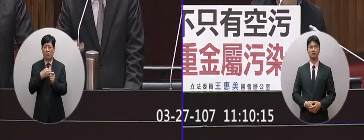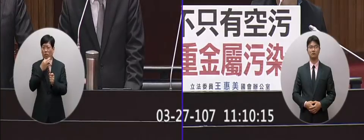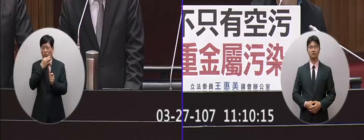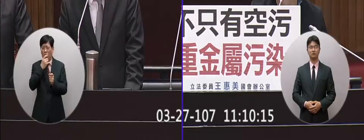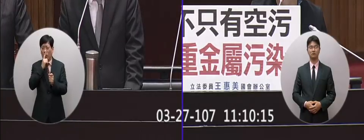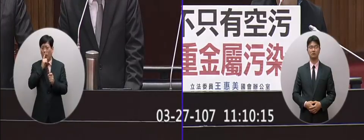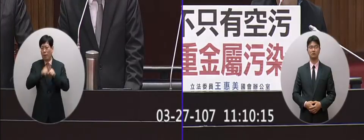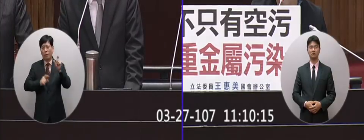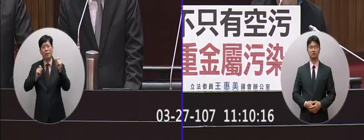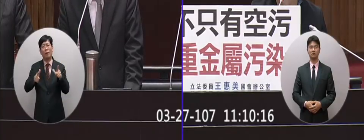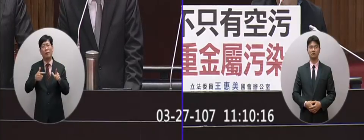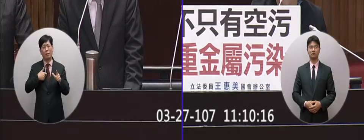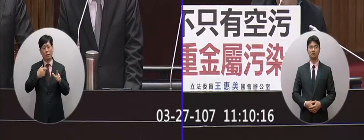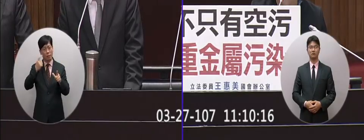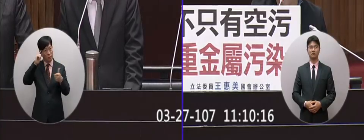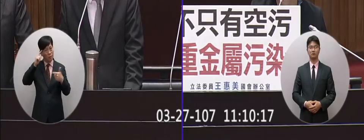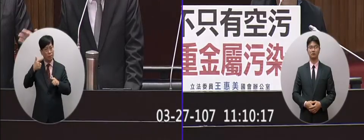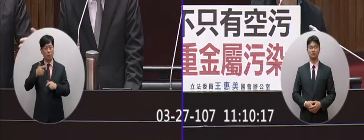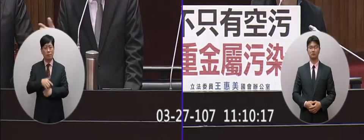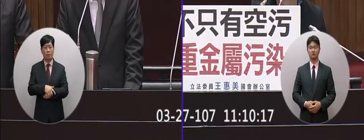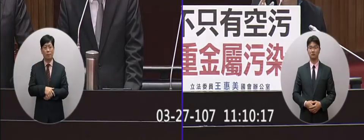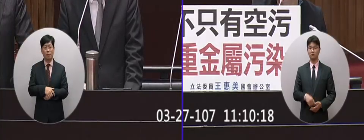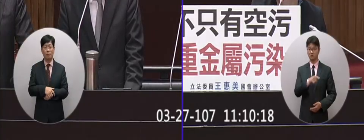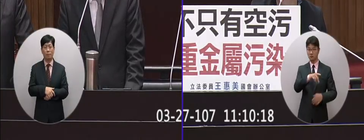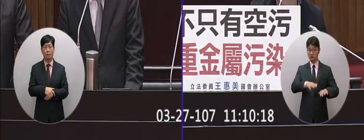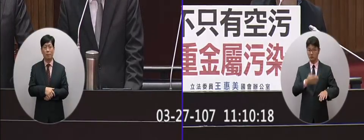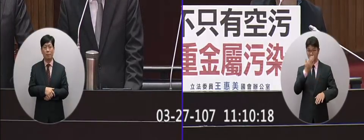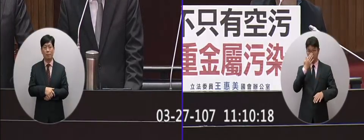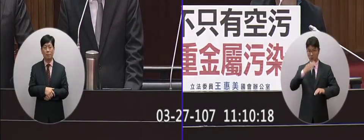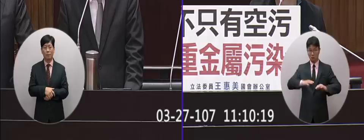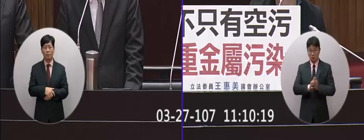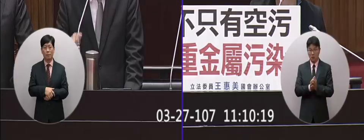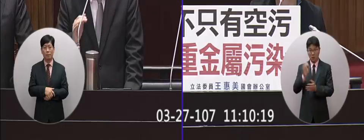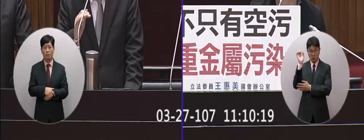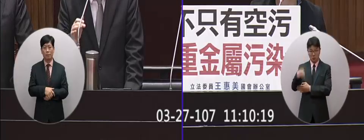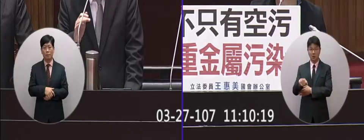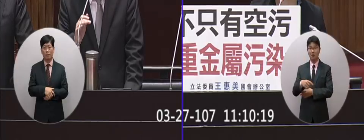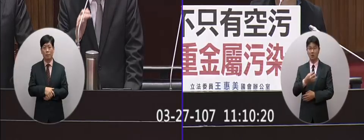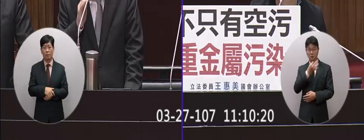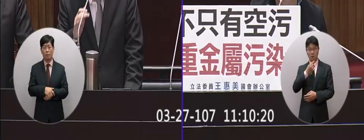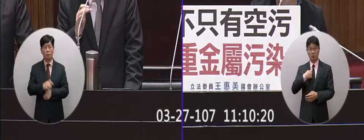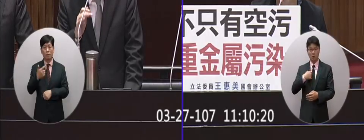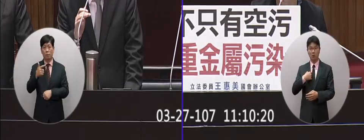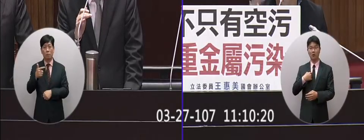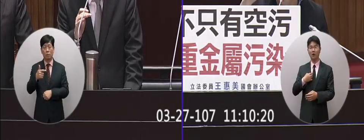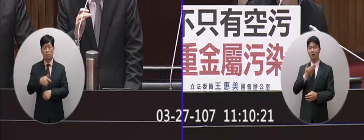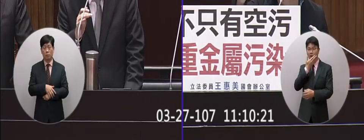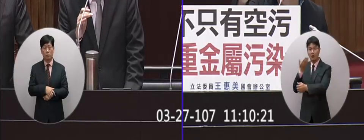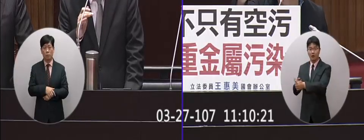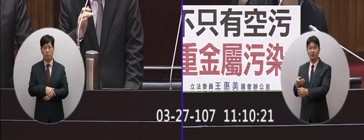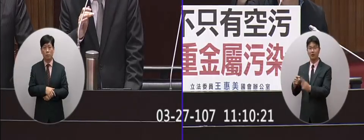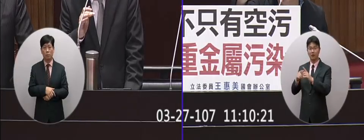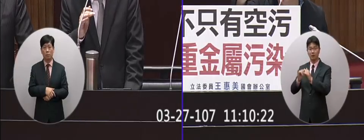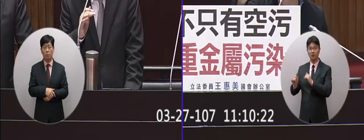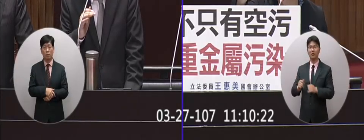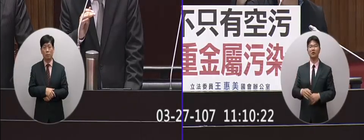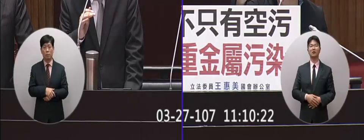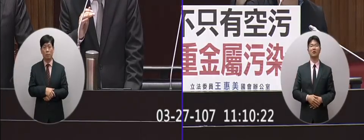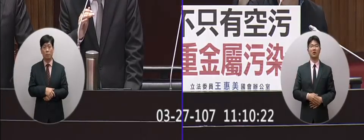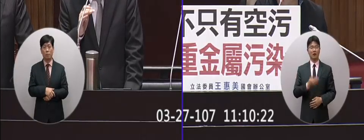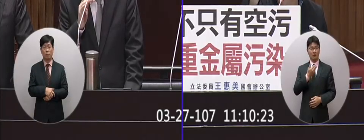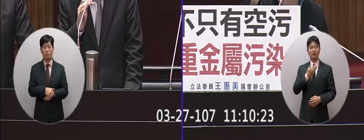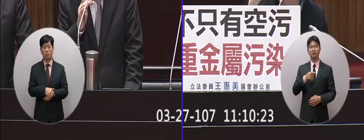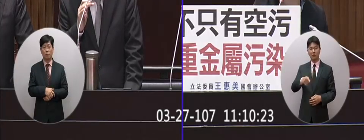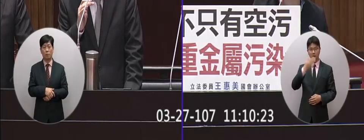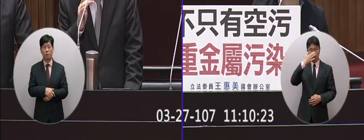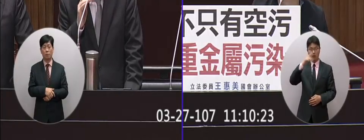讲话会有落差了，理解会有落差。 你不敢 后续 不敢马上承诺，怕我去做人 情就对了。这个 我不会成功不必在